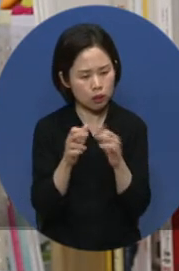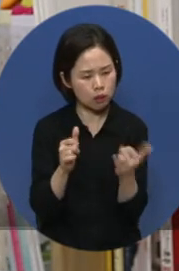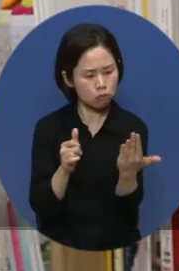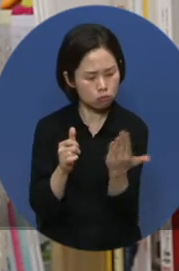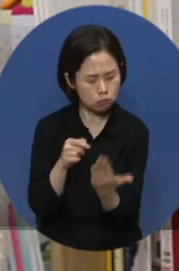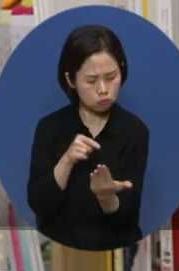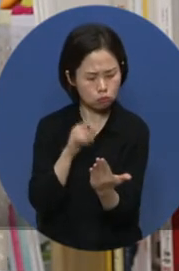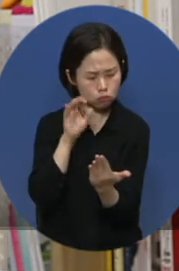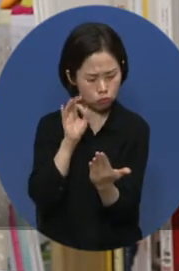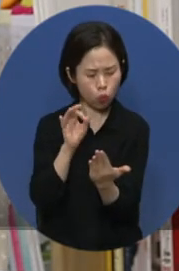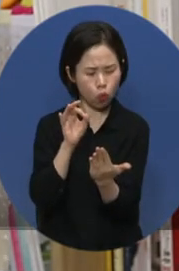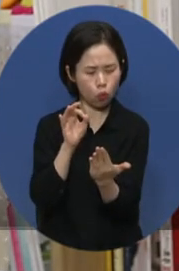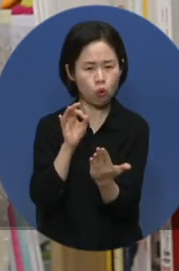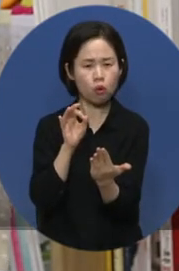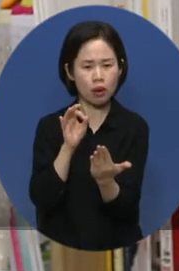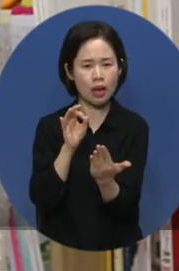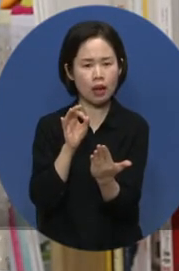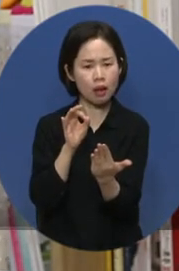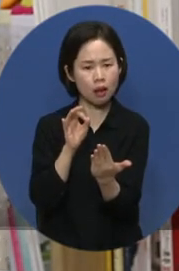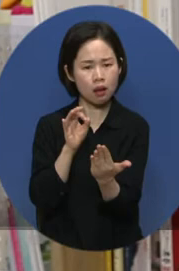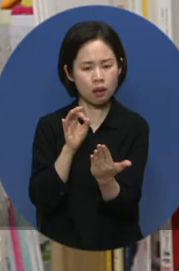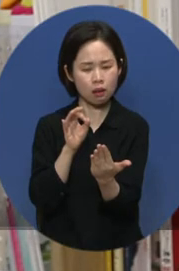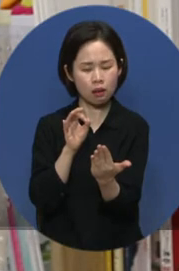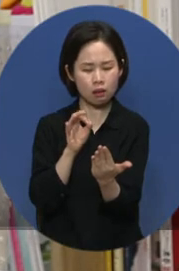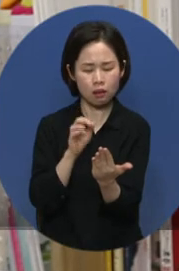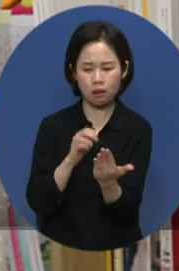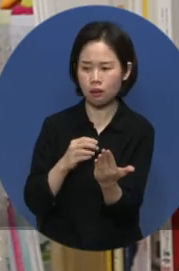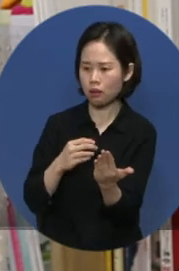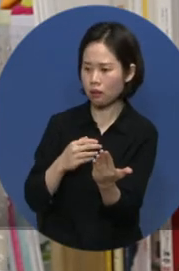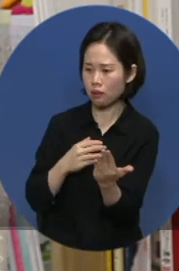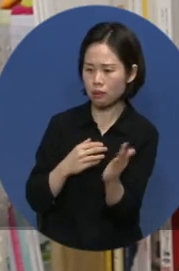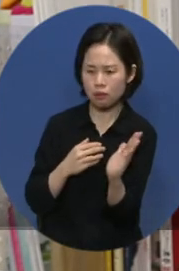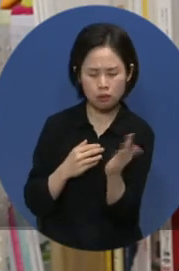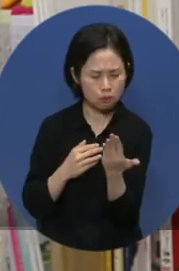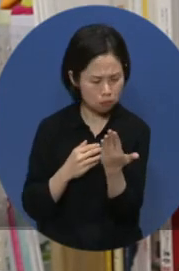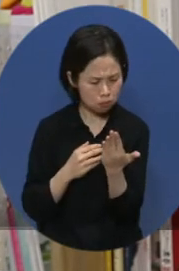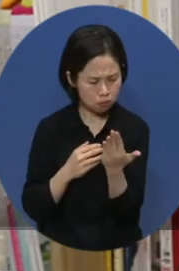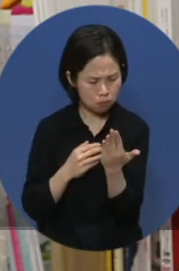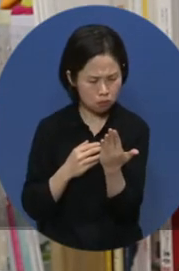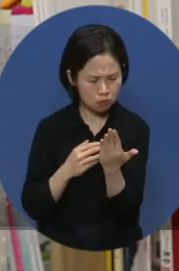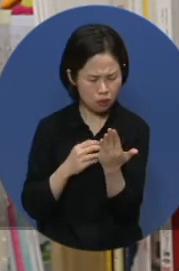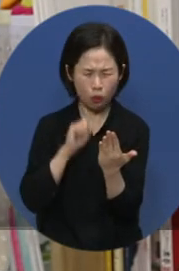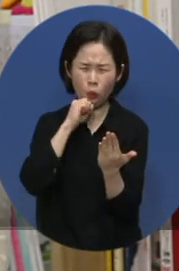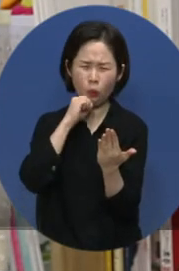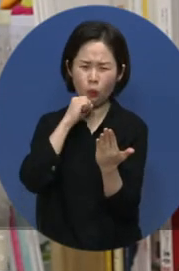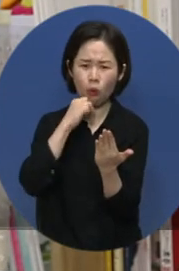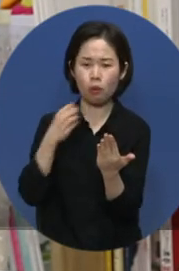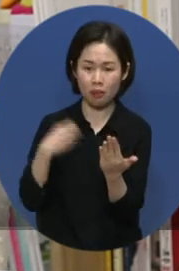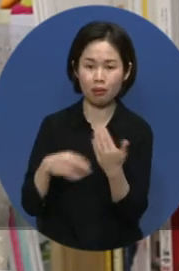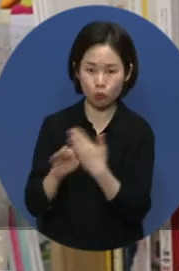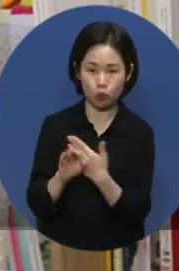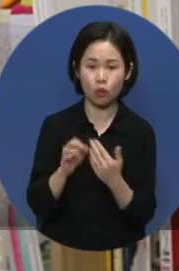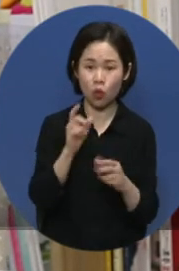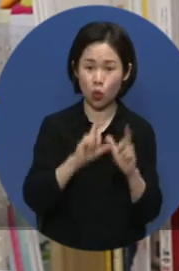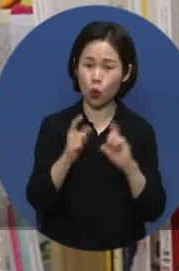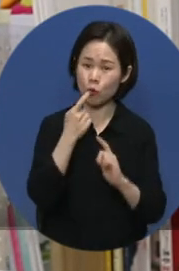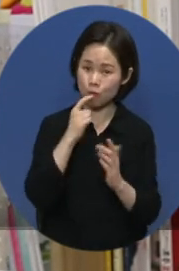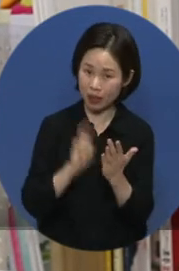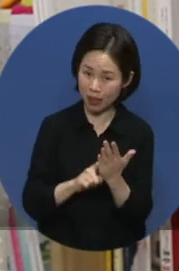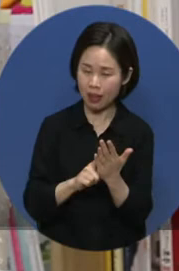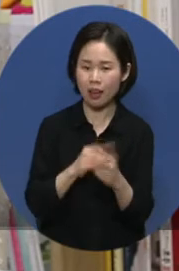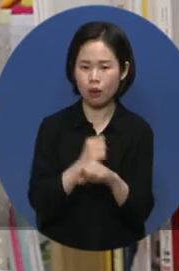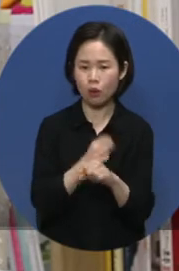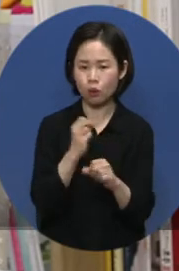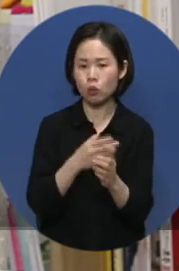보면서 쉽게 바꾸긴 했지만 더 쉽게 바꿀 표현은 없는지 저희가 보조적 이미지로 넣은 그림들이